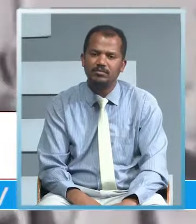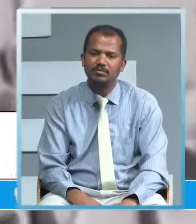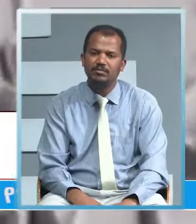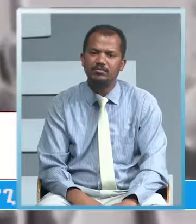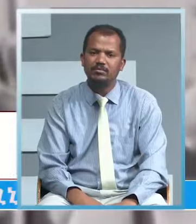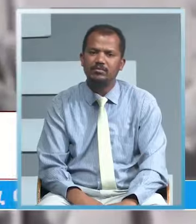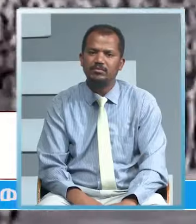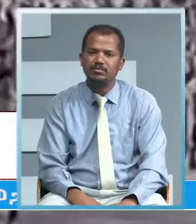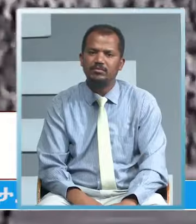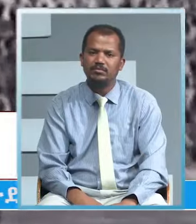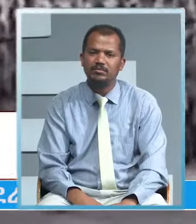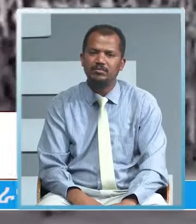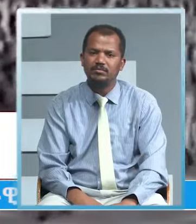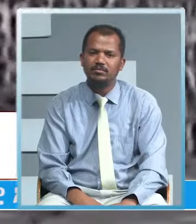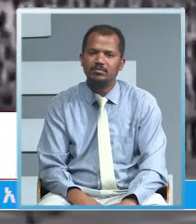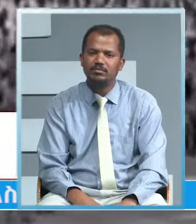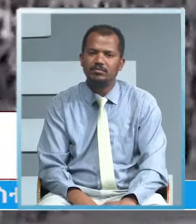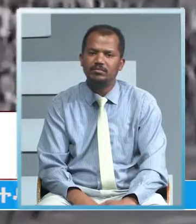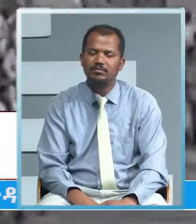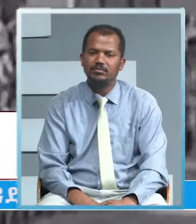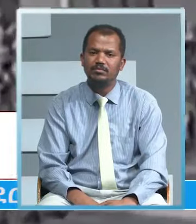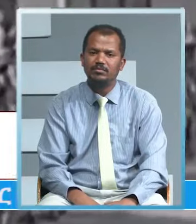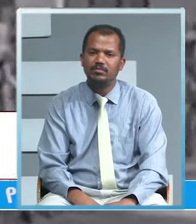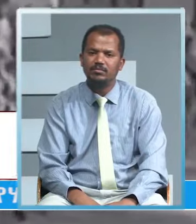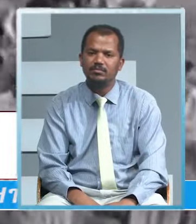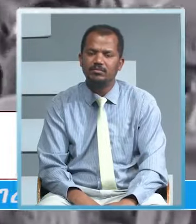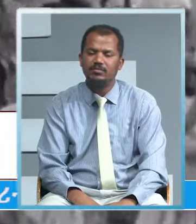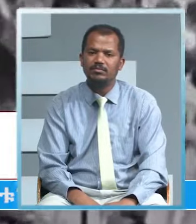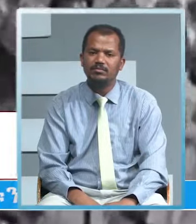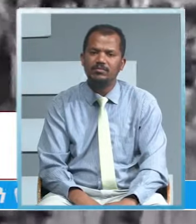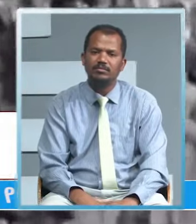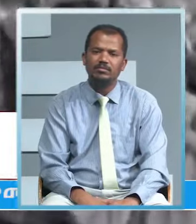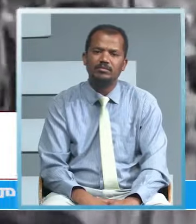ታጠቂ በገመድ ዲሽና ሞራንጂ